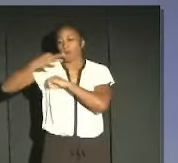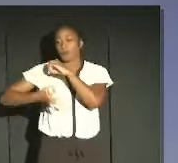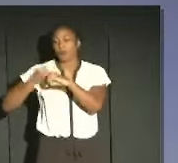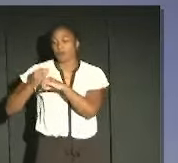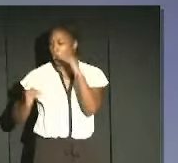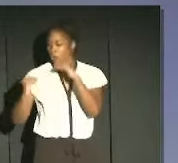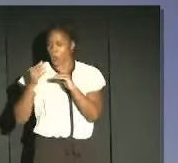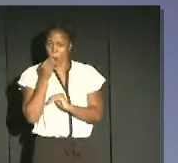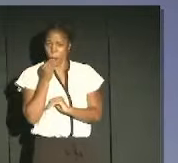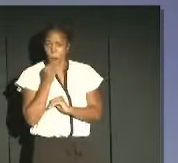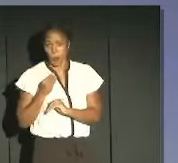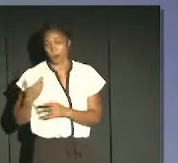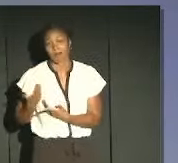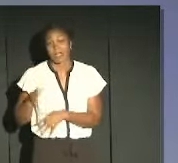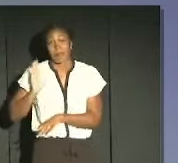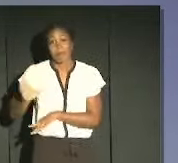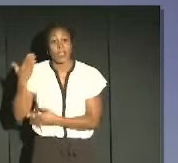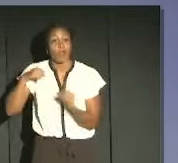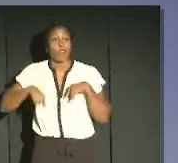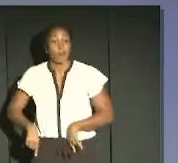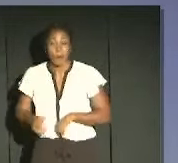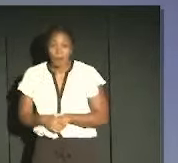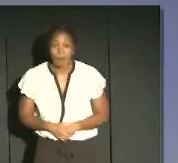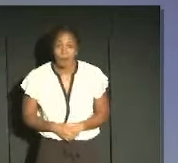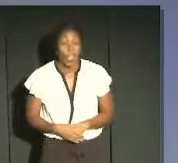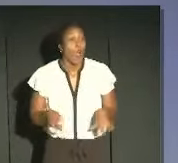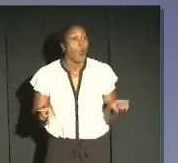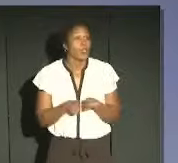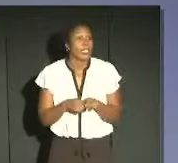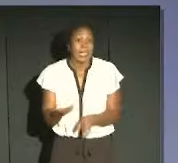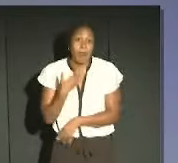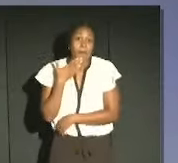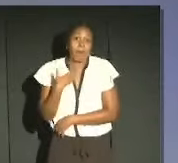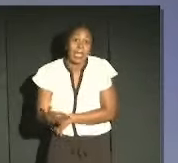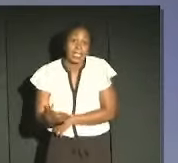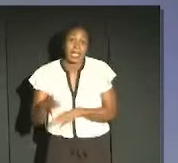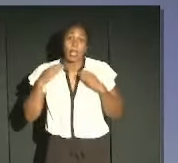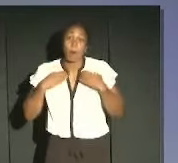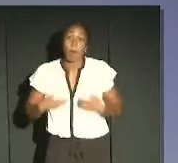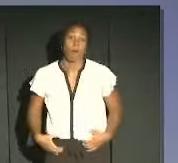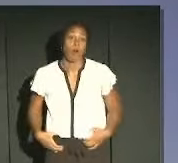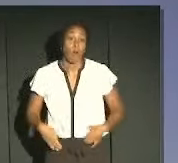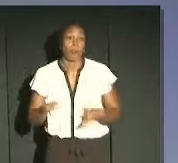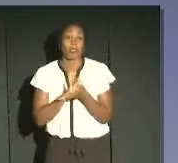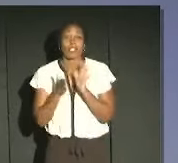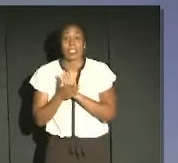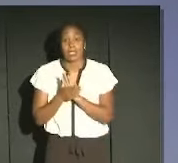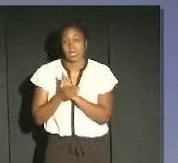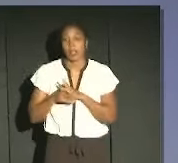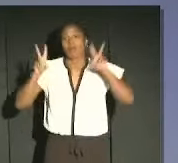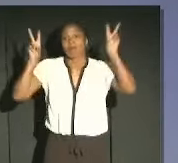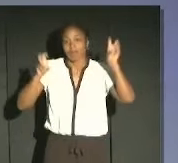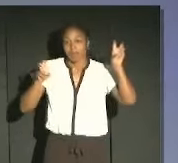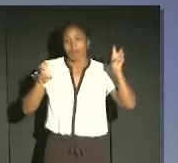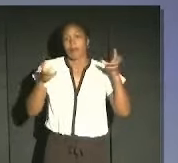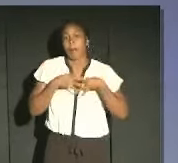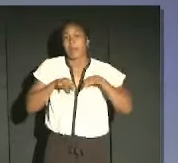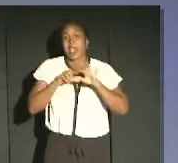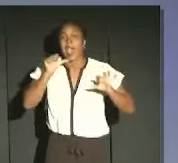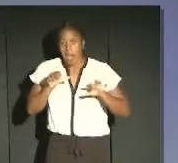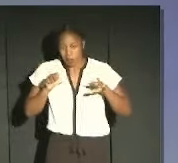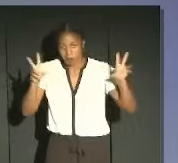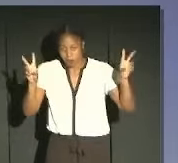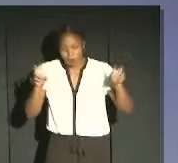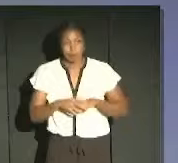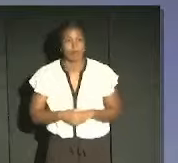d'outreem merci aussi à nos camarades de PA à Kevin à Jean-Philippe mais aussi à toutes celles et